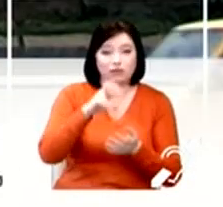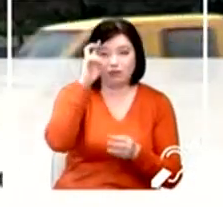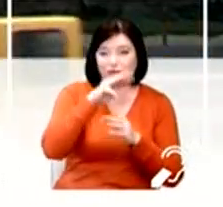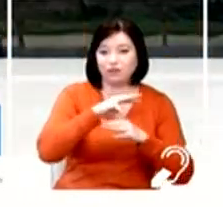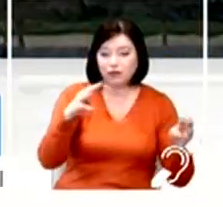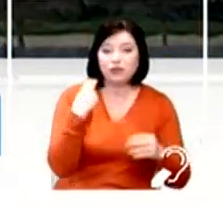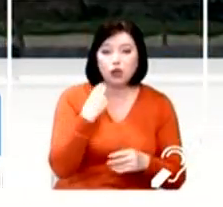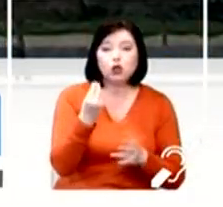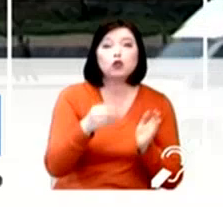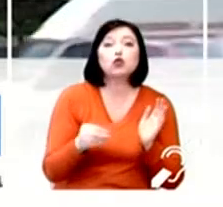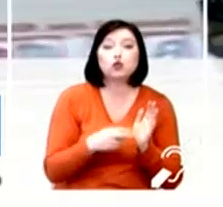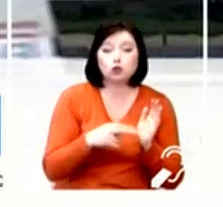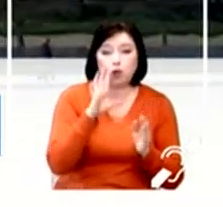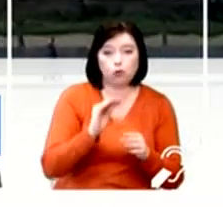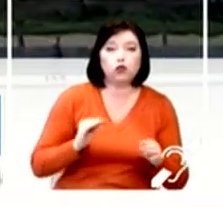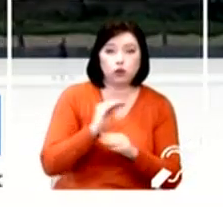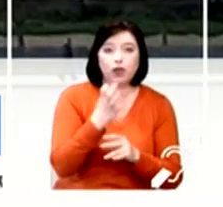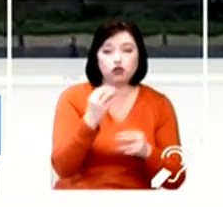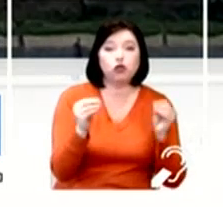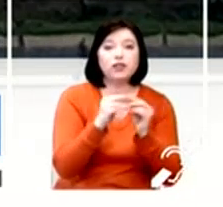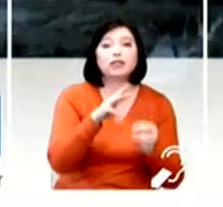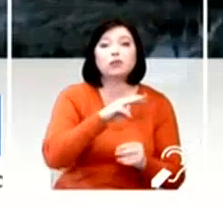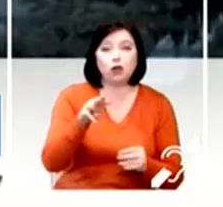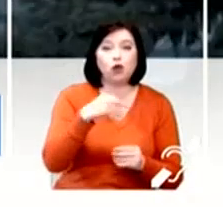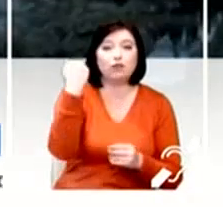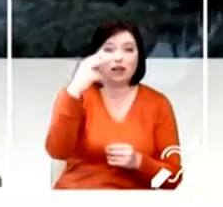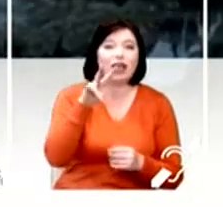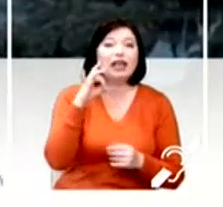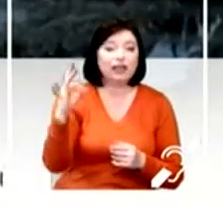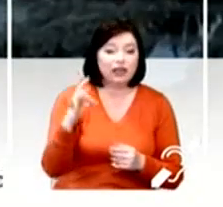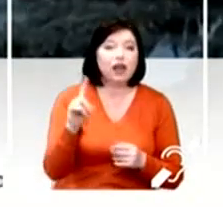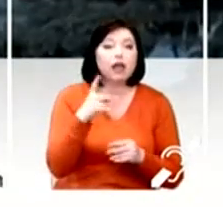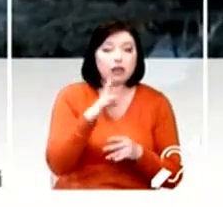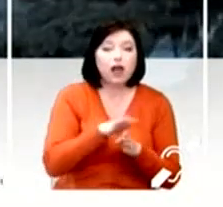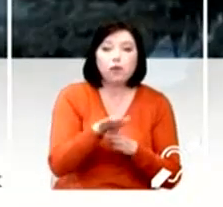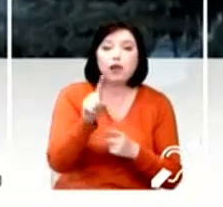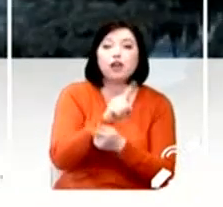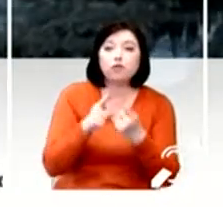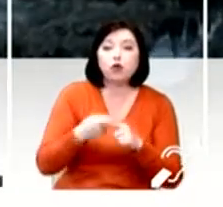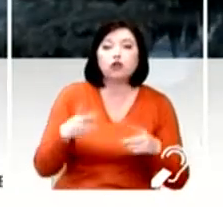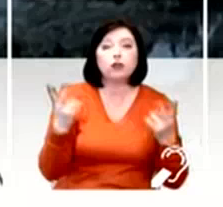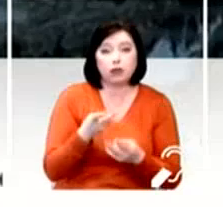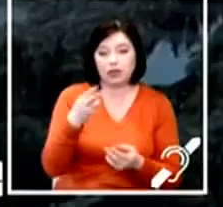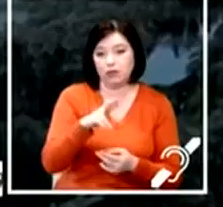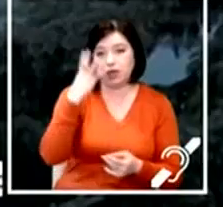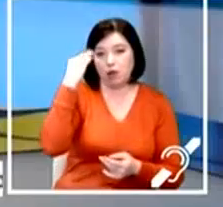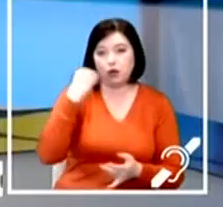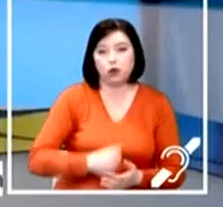englez, suma va fi suplimentată cu 10 milioane de lire sterline pentru implementarea reformelor necesare la